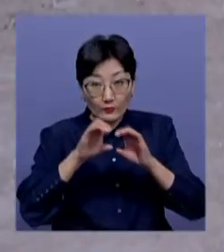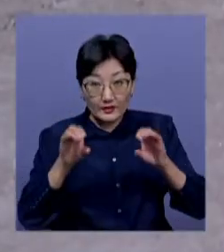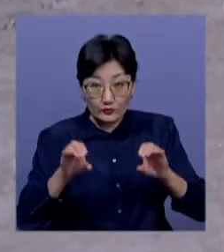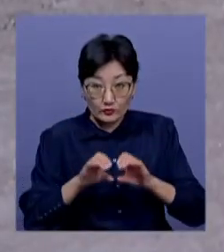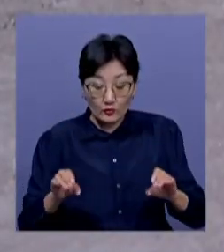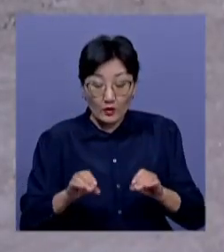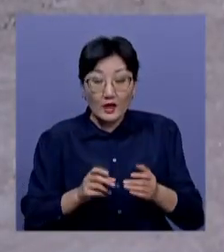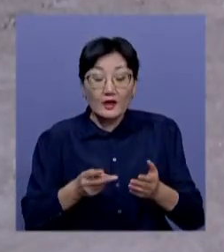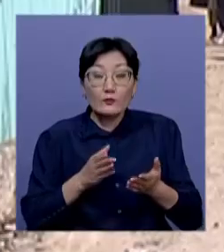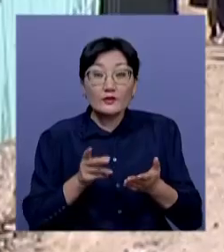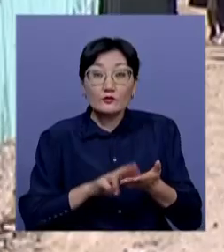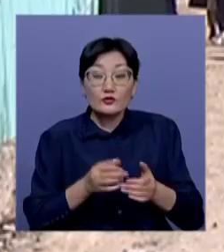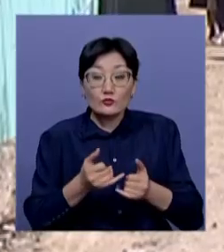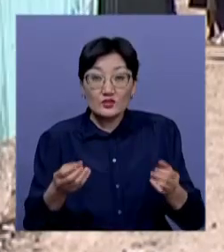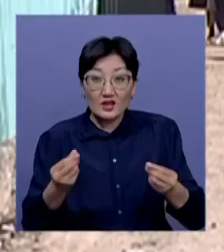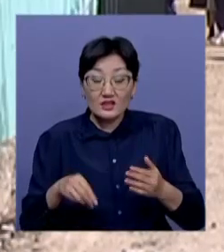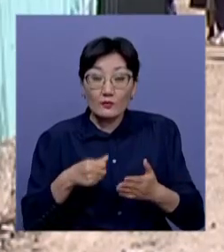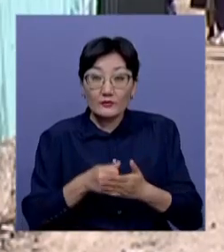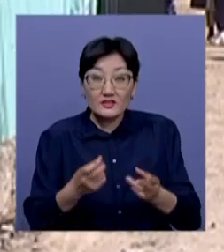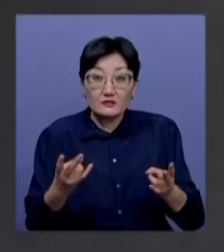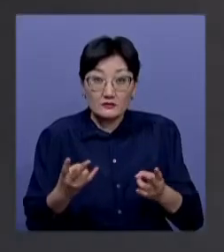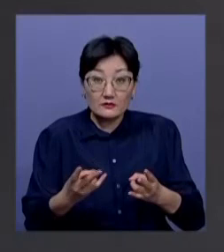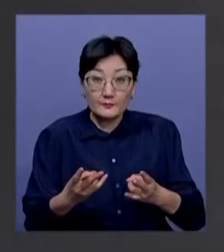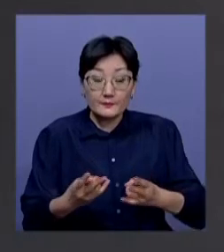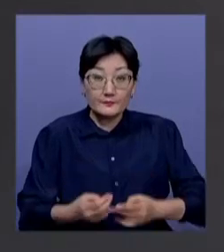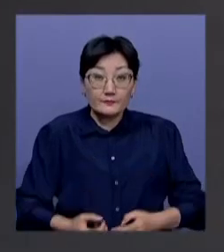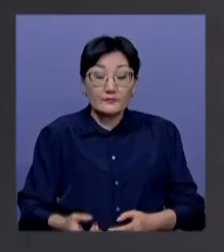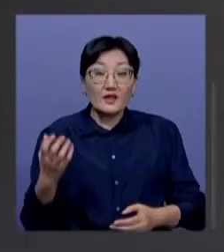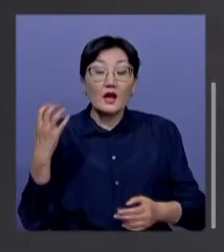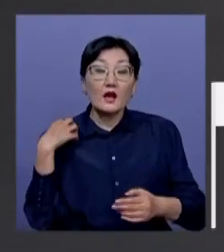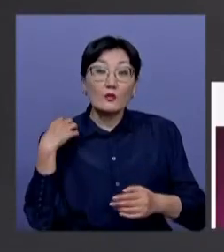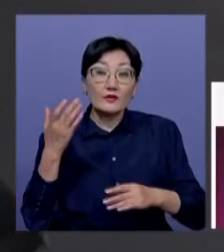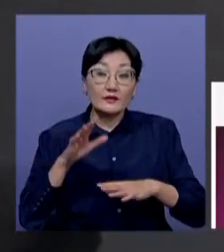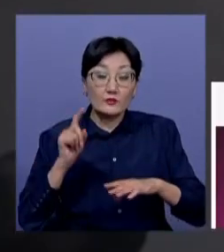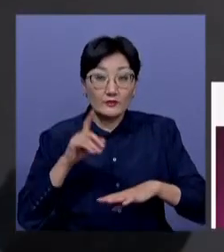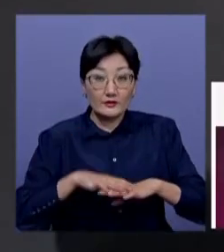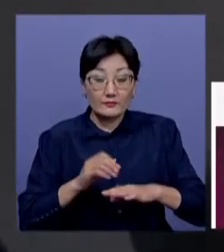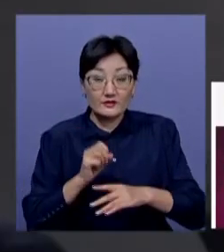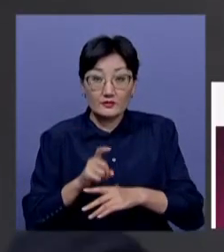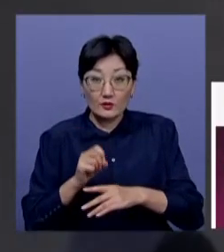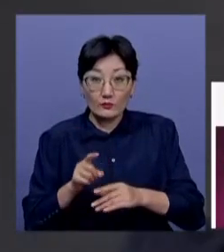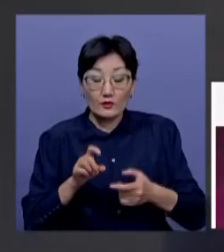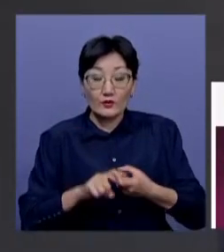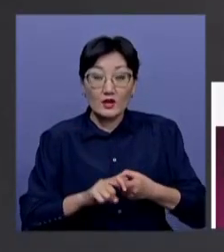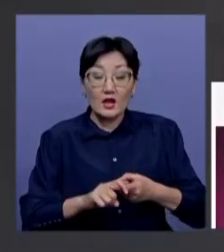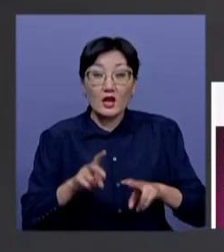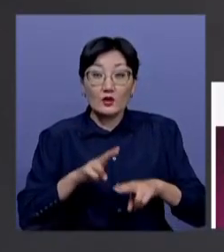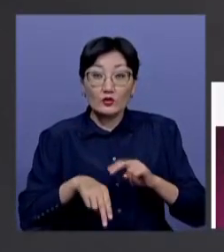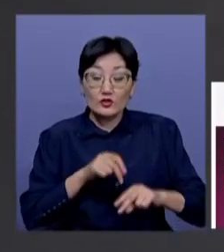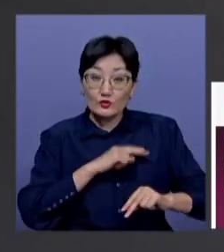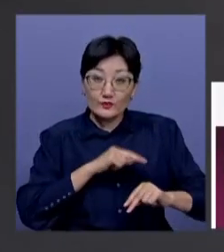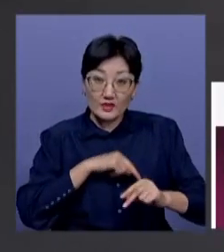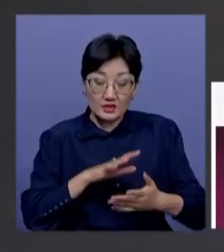кіргізу үшін қаражатты өз қалталарынан шығаруы керек. Әкімнің тапсырмасы бойынша құрылыс жұмыстар жалғассын деген тапсырма